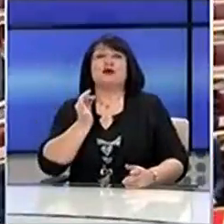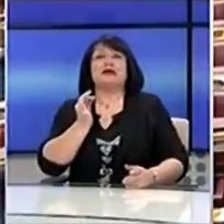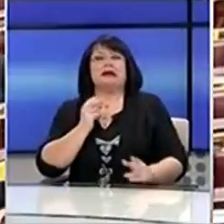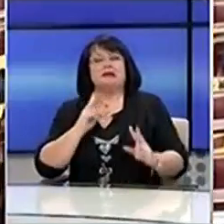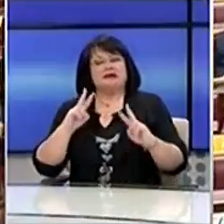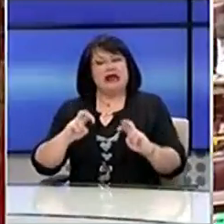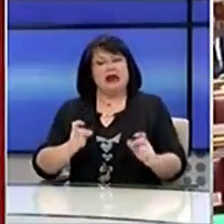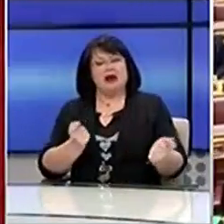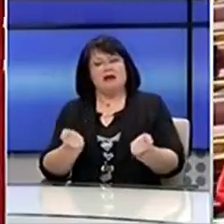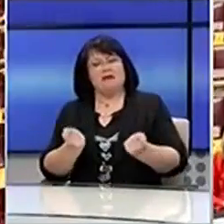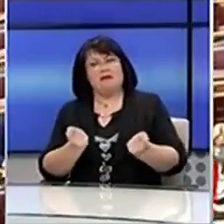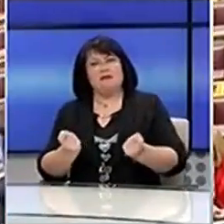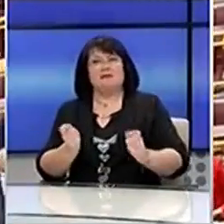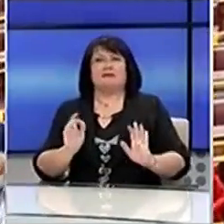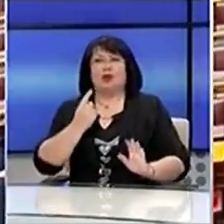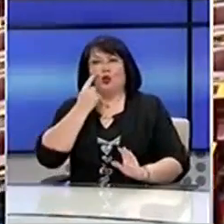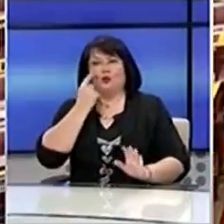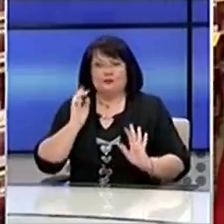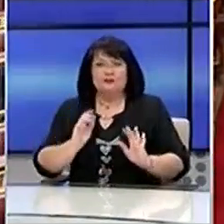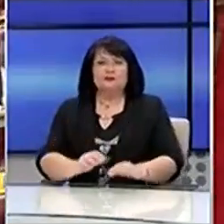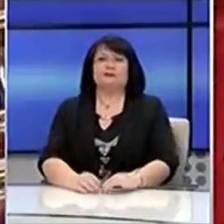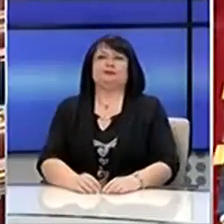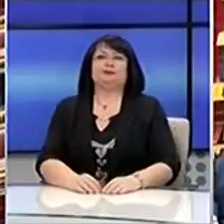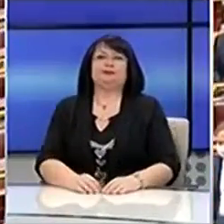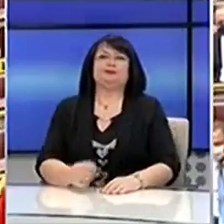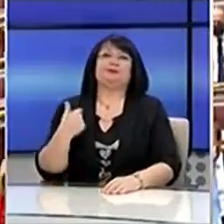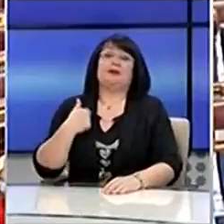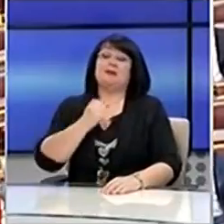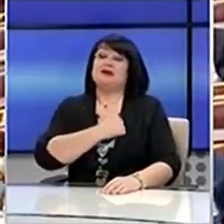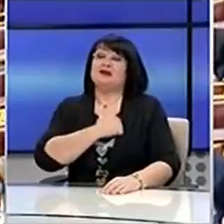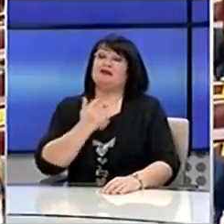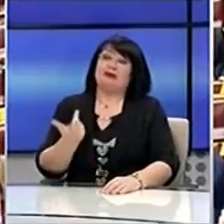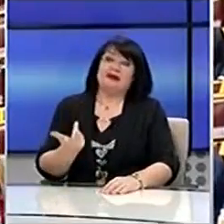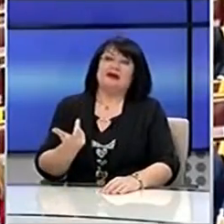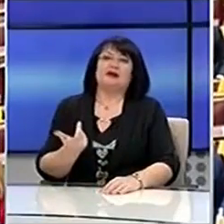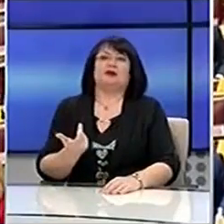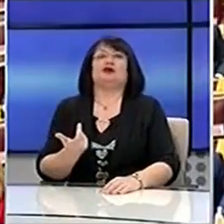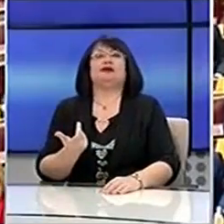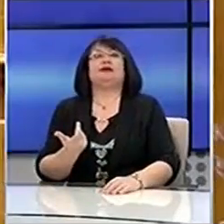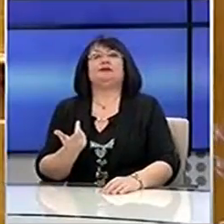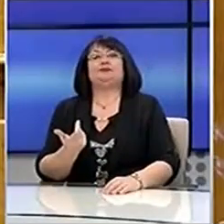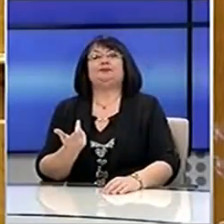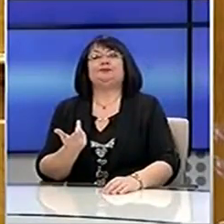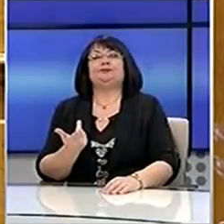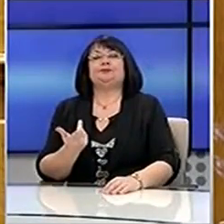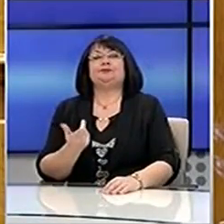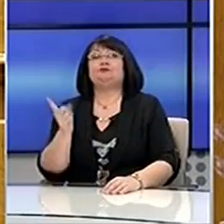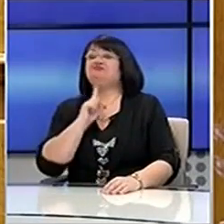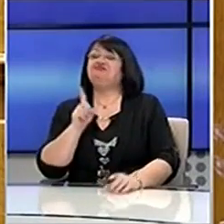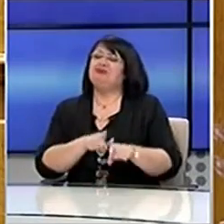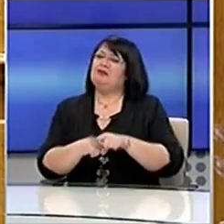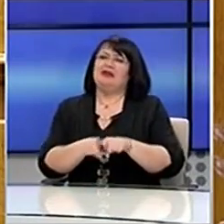ελεγχόμενη. Μία αύξηση των κρουσμάτων που σύμφωνα με τις δικές μας αναλύσεις τουλάχιστον δεν